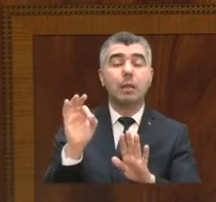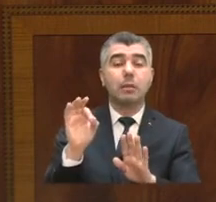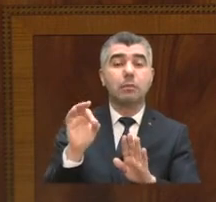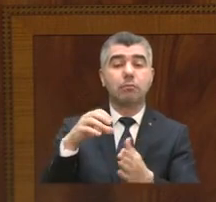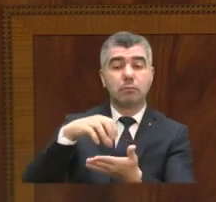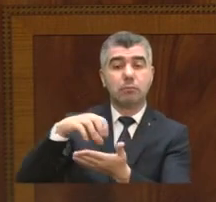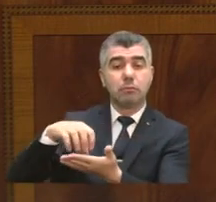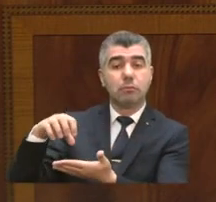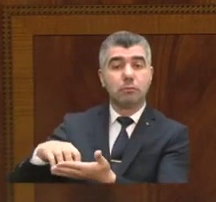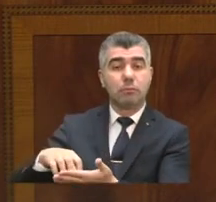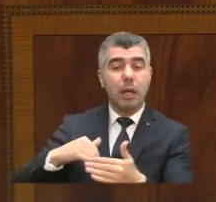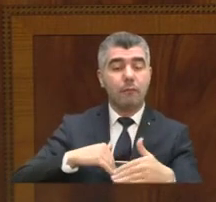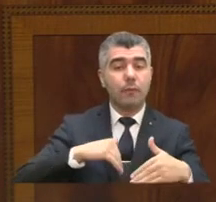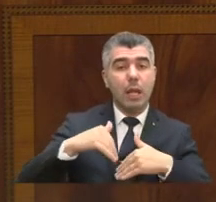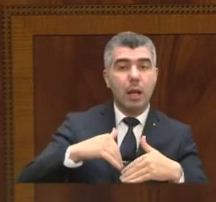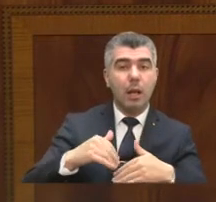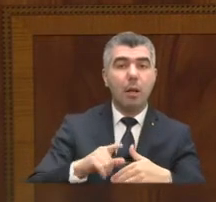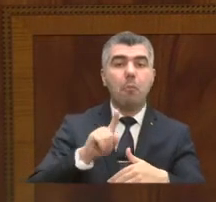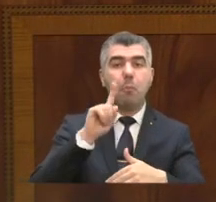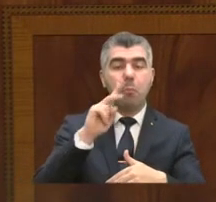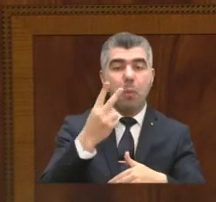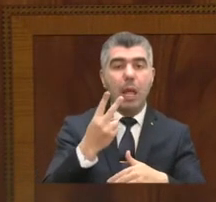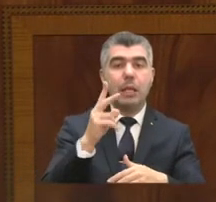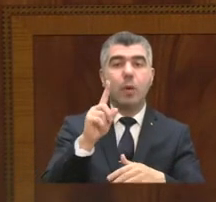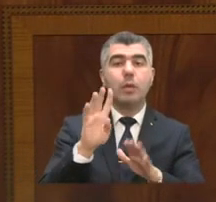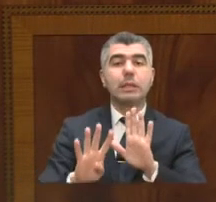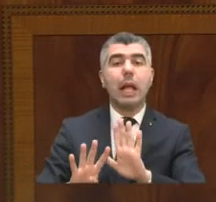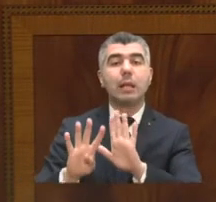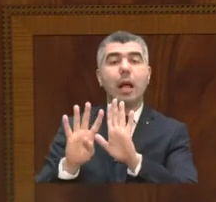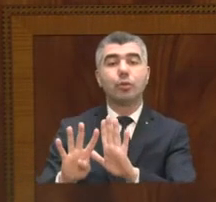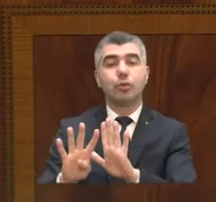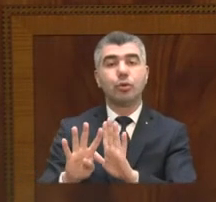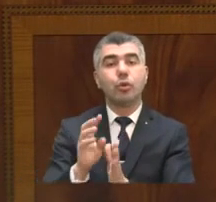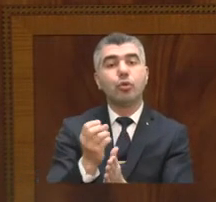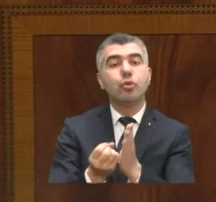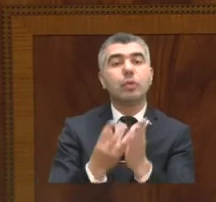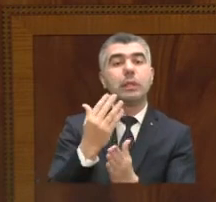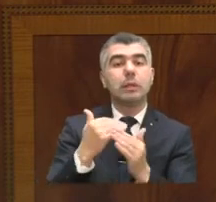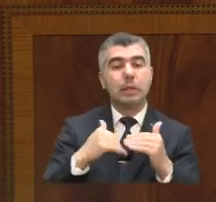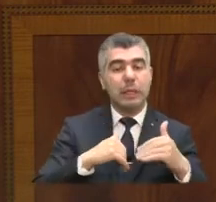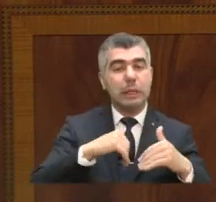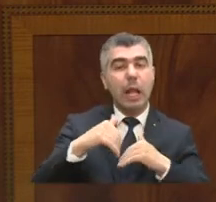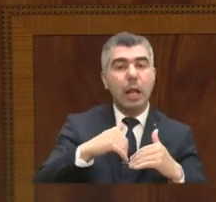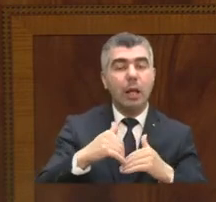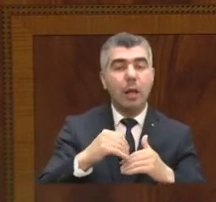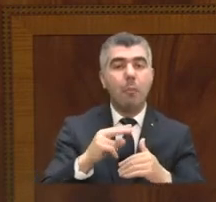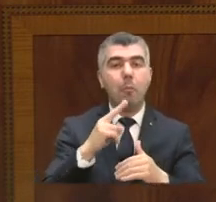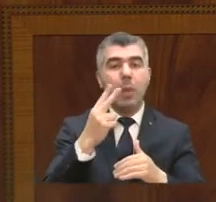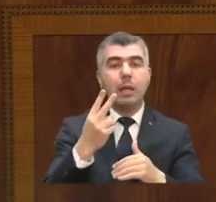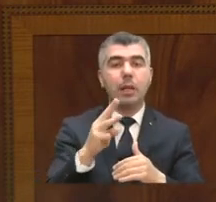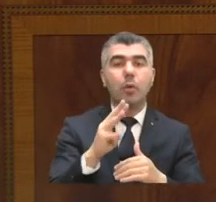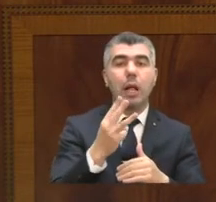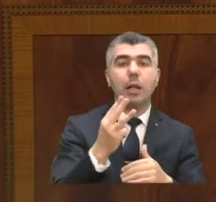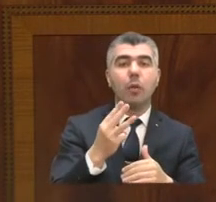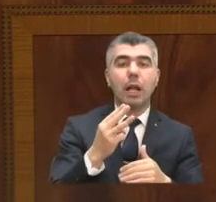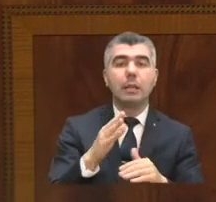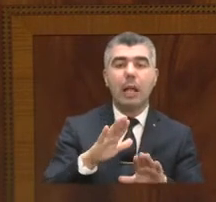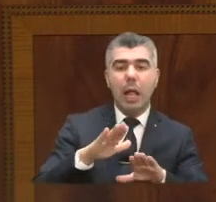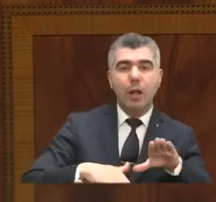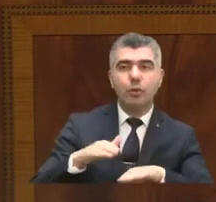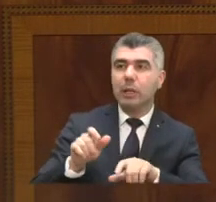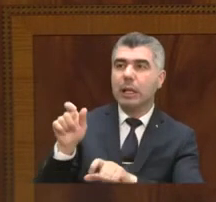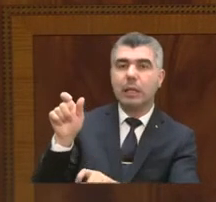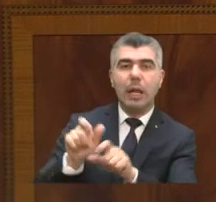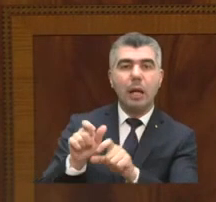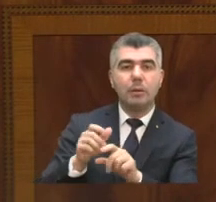للسكك الحديدية والطرق، وتجهيز 219 ممر سكاكي و33 ممر للراجلين، بالإضافة إلى